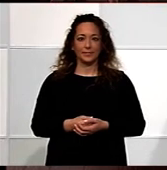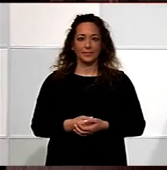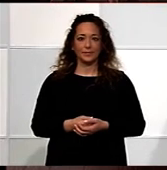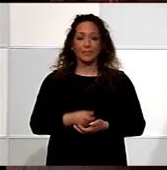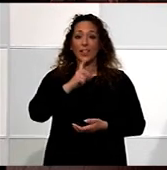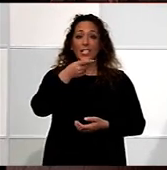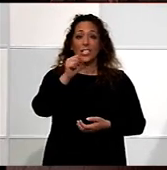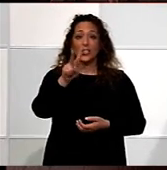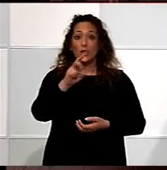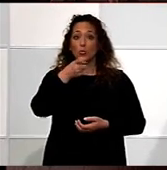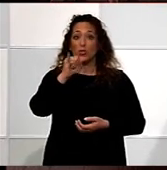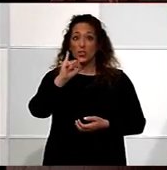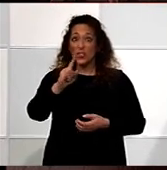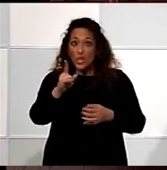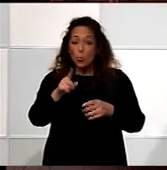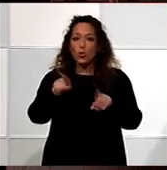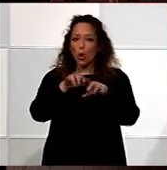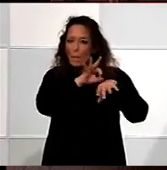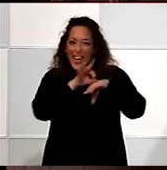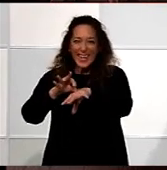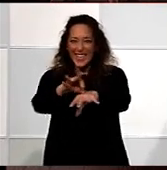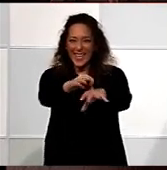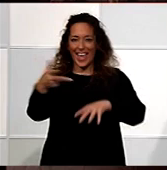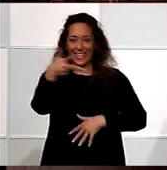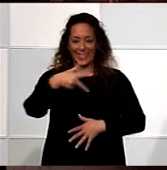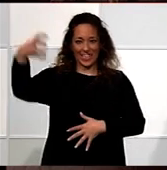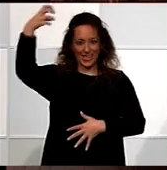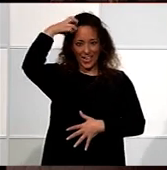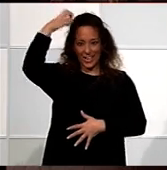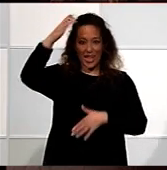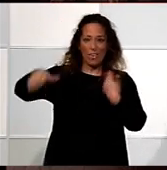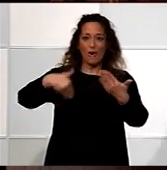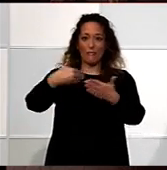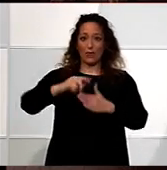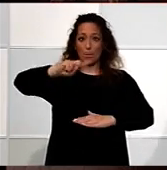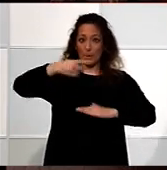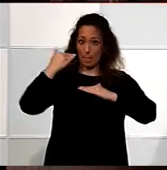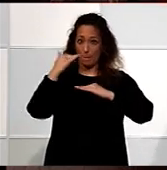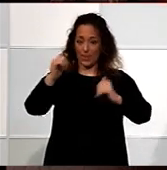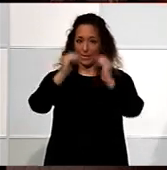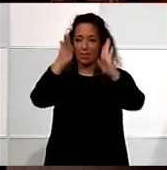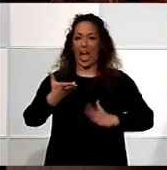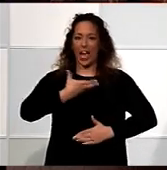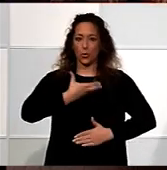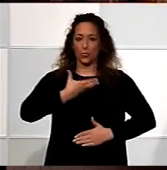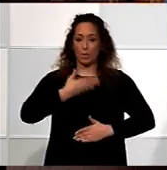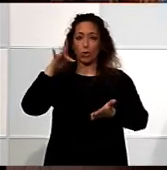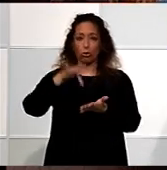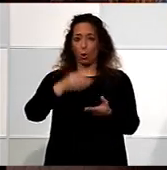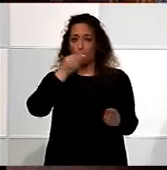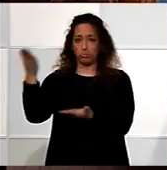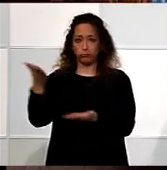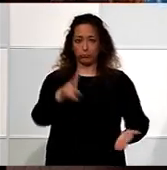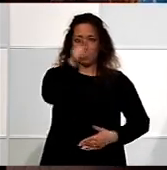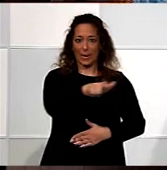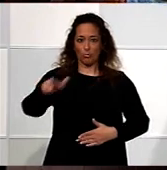Patxa Xiu-Xiu, que acompanya i guia a Ses Majestats els Reis d'Orient fins al primer pis de l'Ajuntament, on seran rebudes per les autoritats. Veiem,